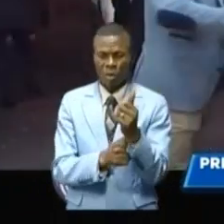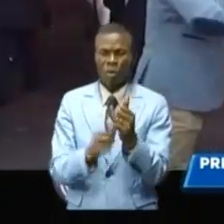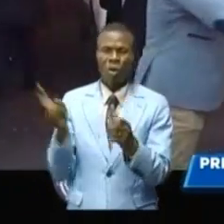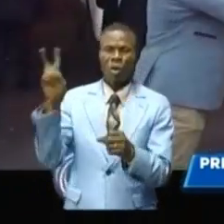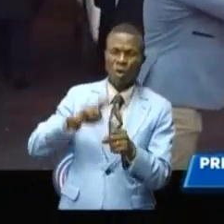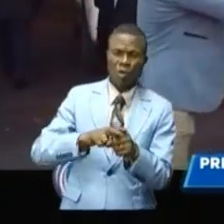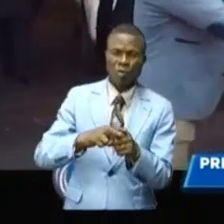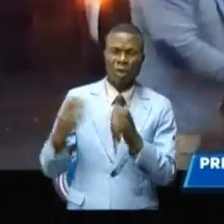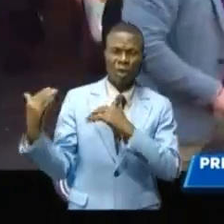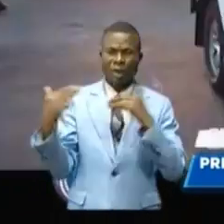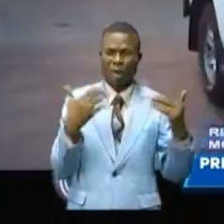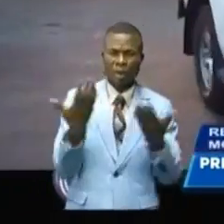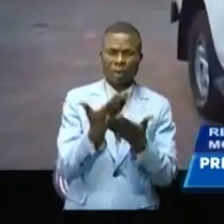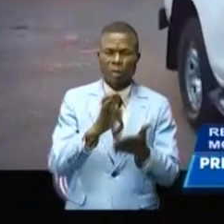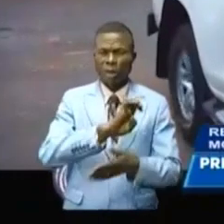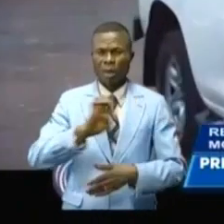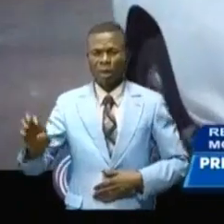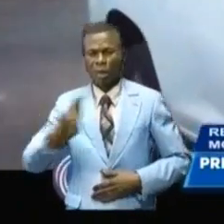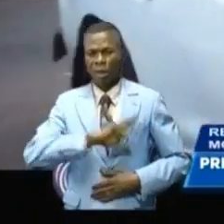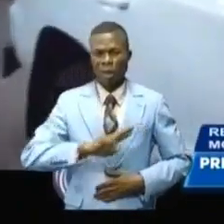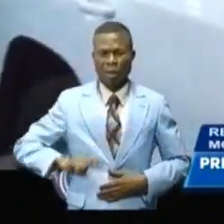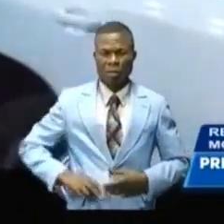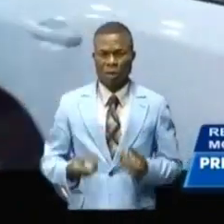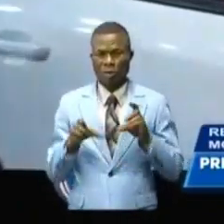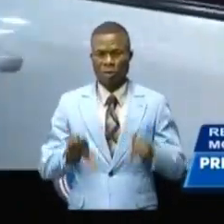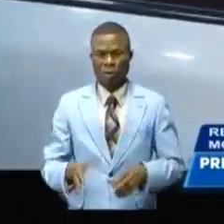dans l'est de la RDC.